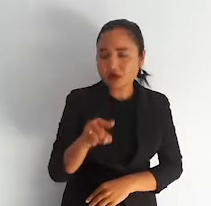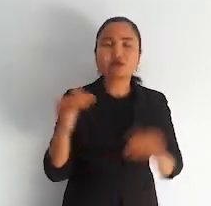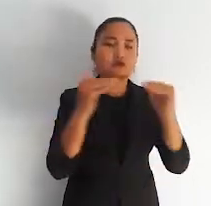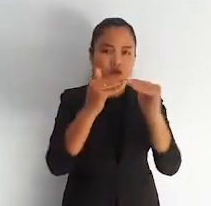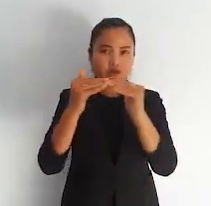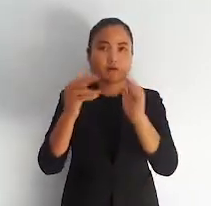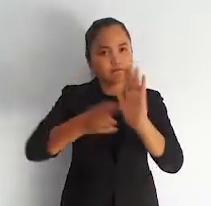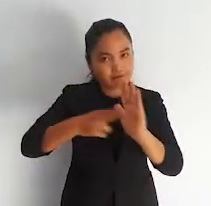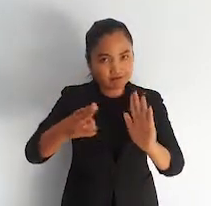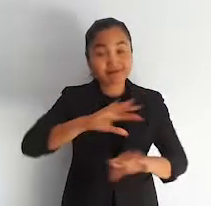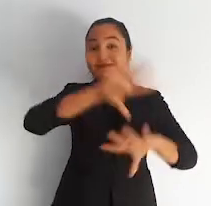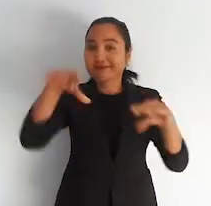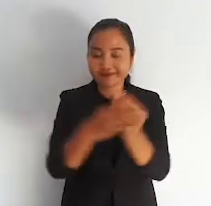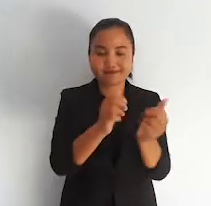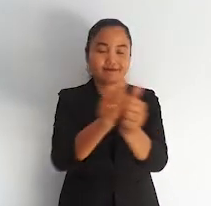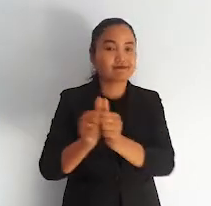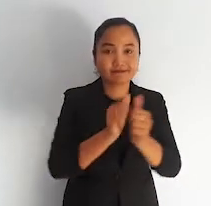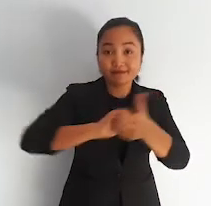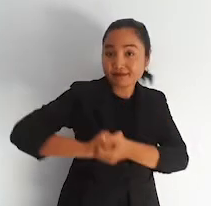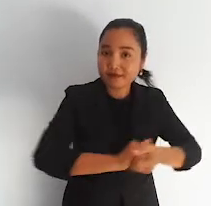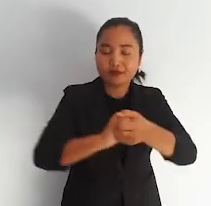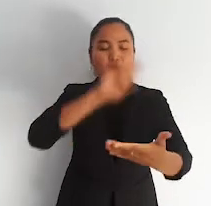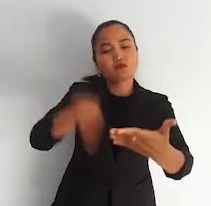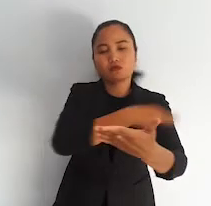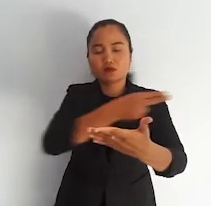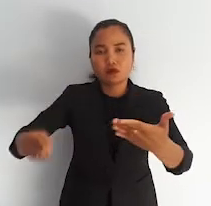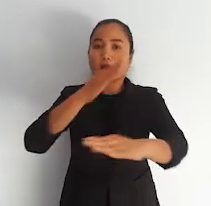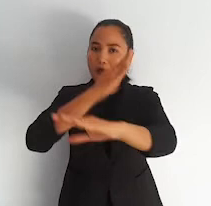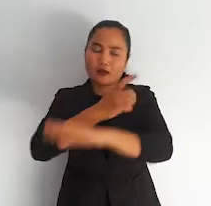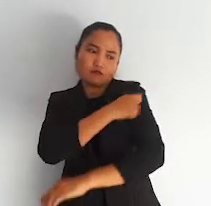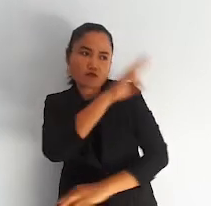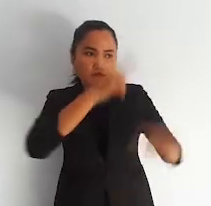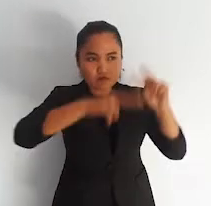ឲ្យមានប្រសិទ្ធភាព យើងរួមគ្នាលុបបំបាត់